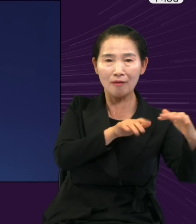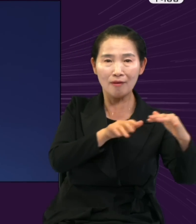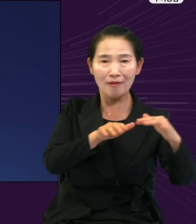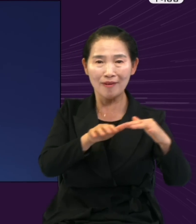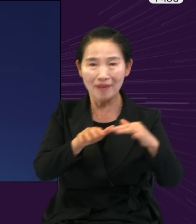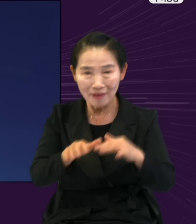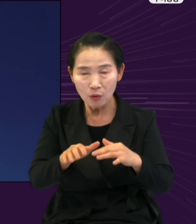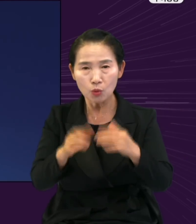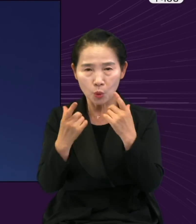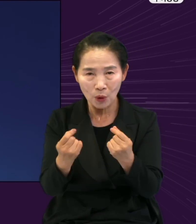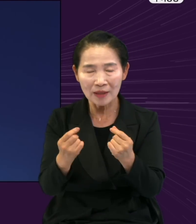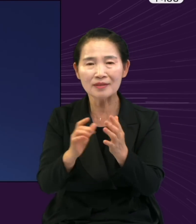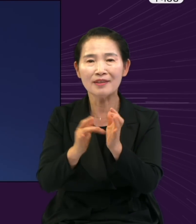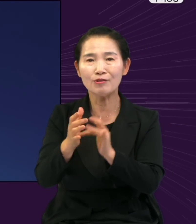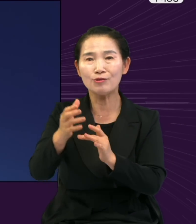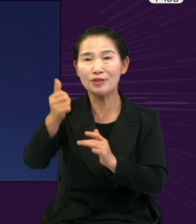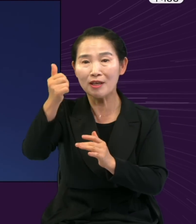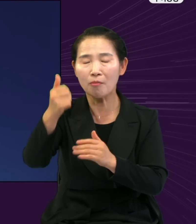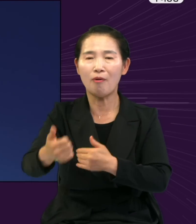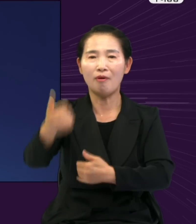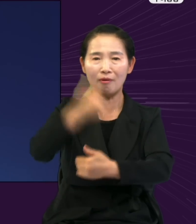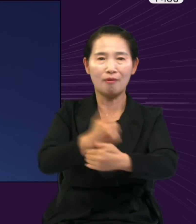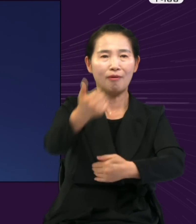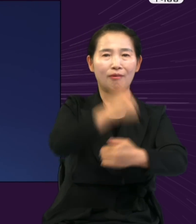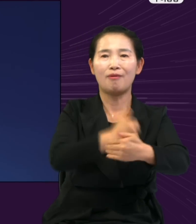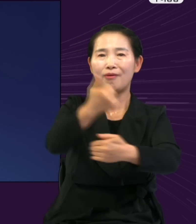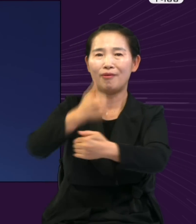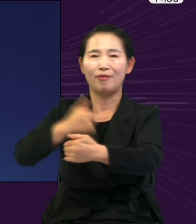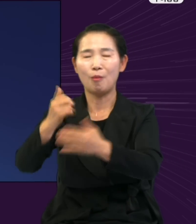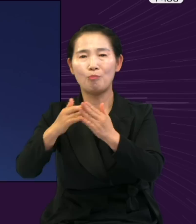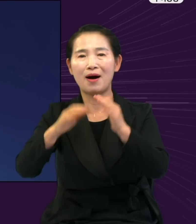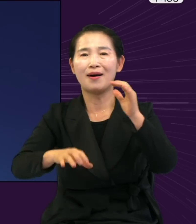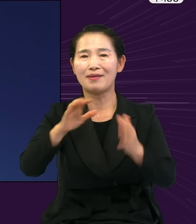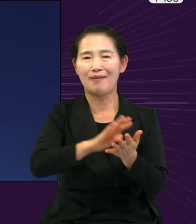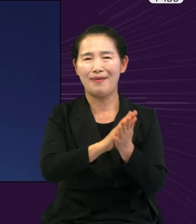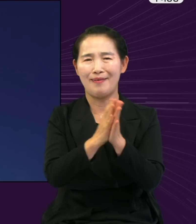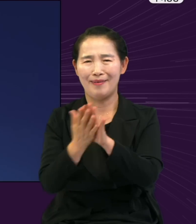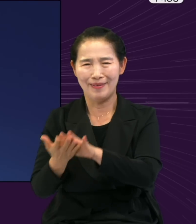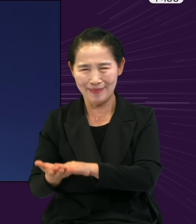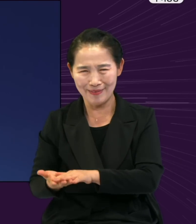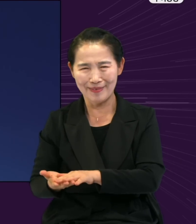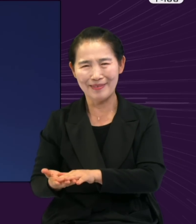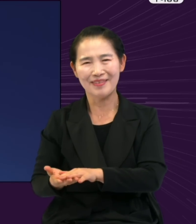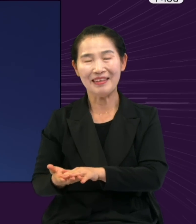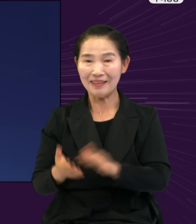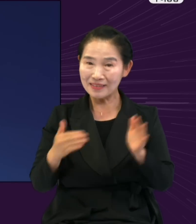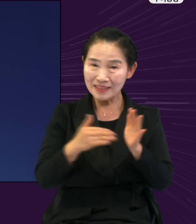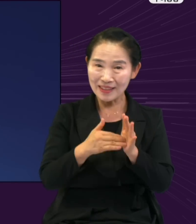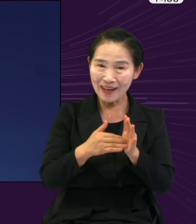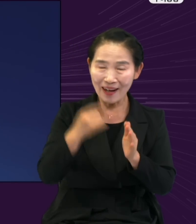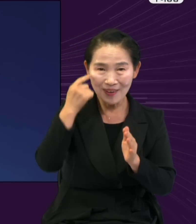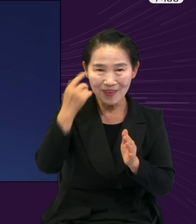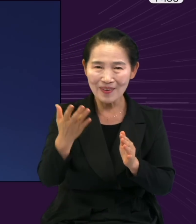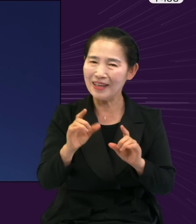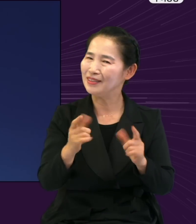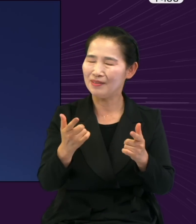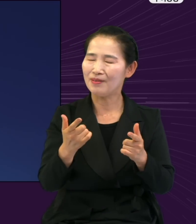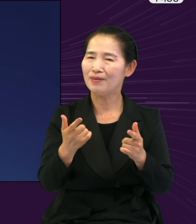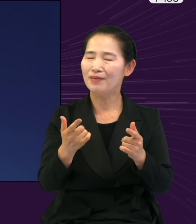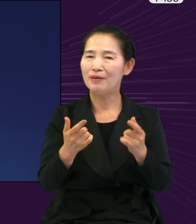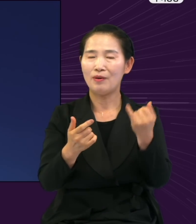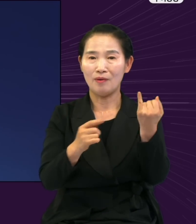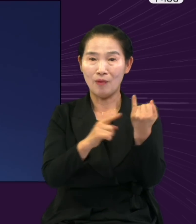구세주로 영접하게 됩니다. 여기서 이 말씀이 끝나는 것이 아니죠. 사람들이 그녀에게 이렇게 말을